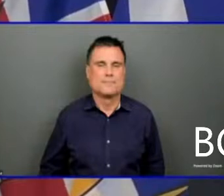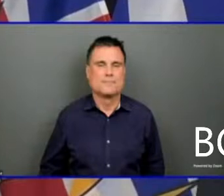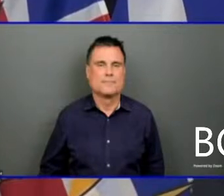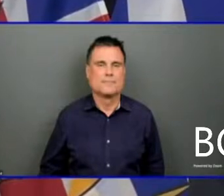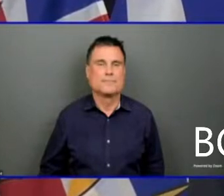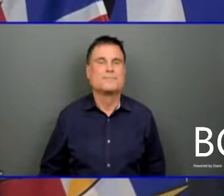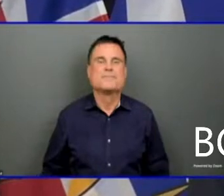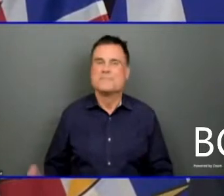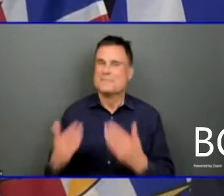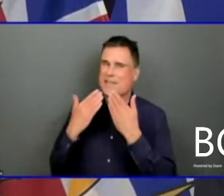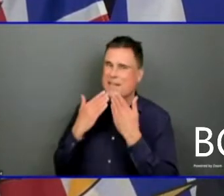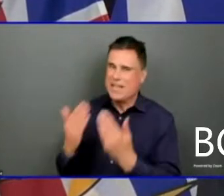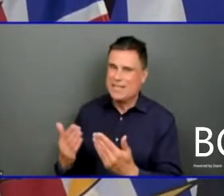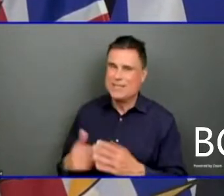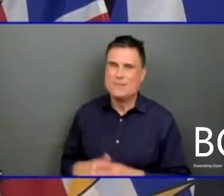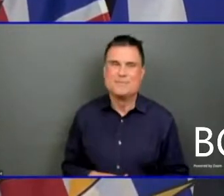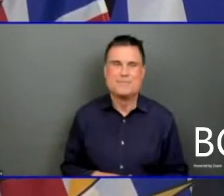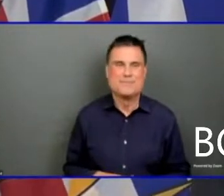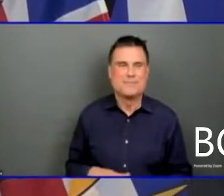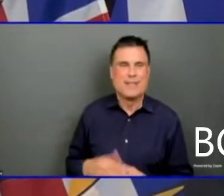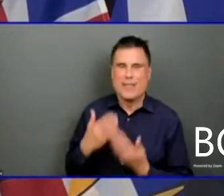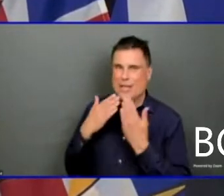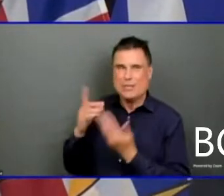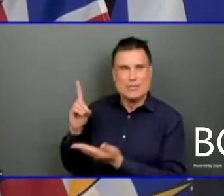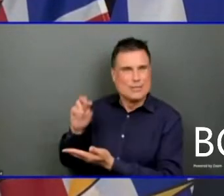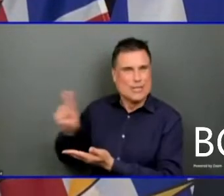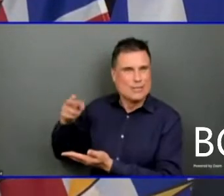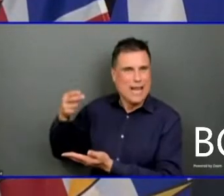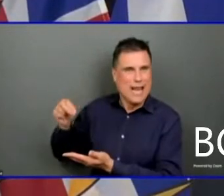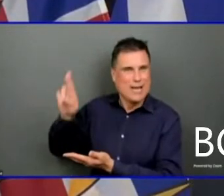手写的 statement 就远不如